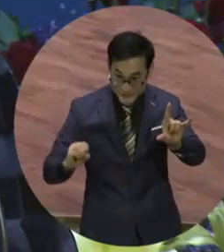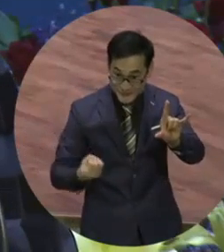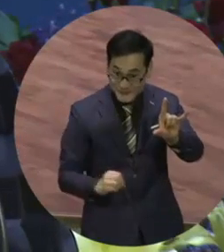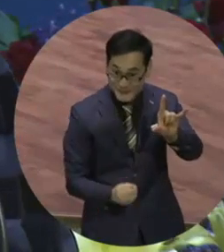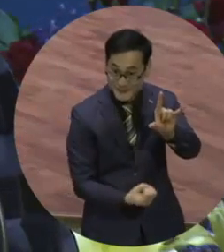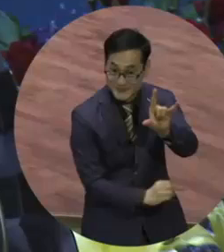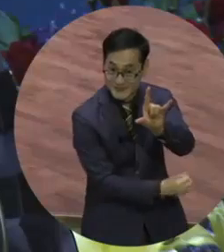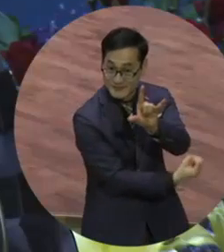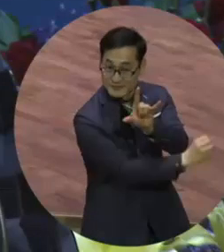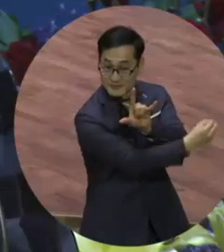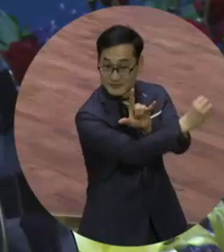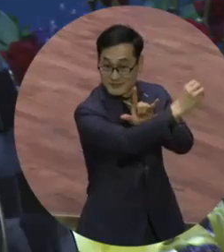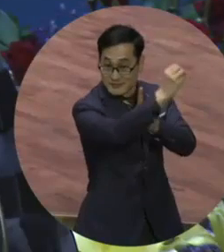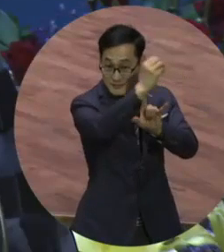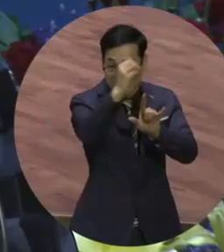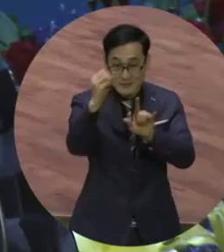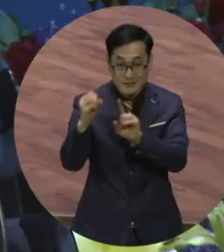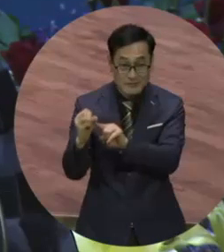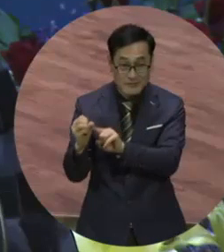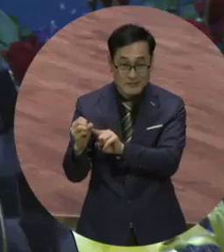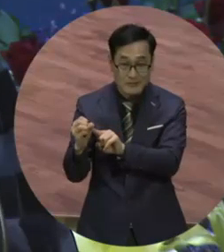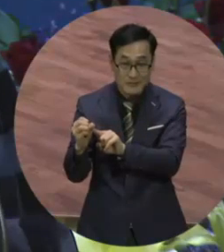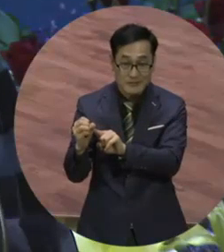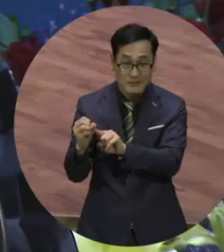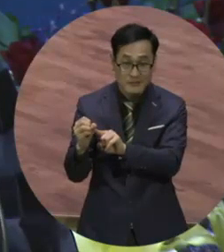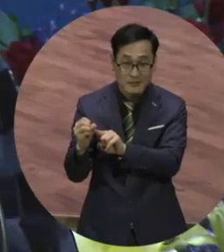신명막창한 거예요. 이거 우연이 됐습니까?